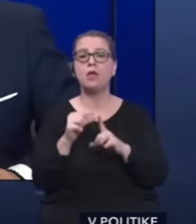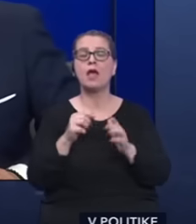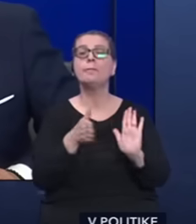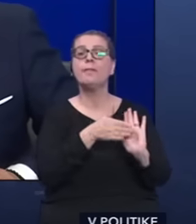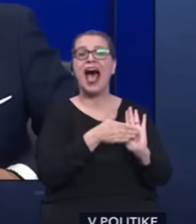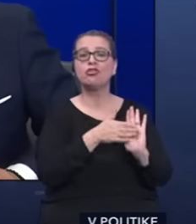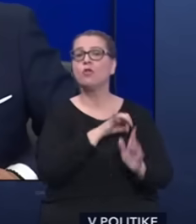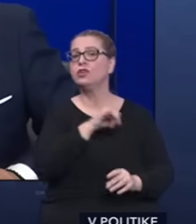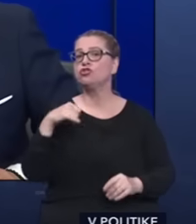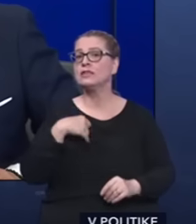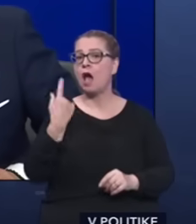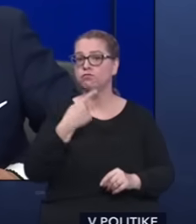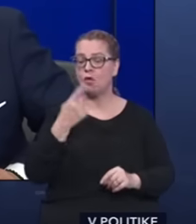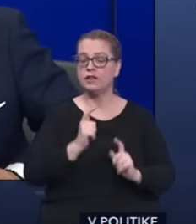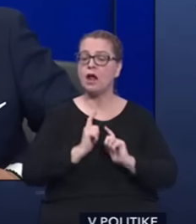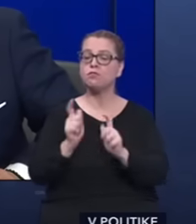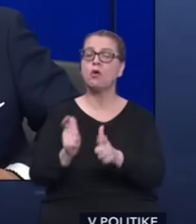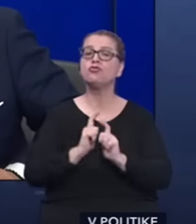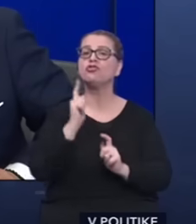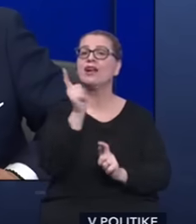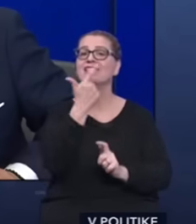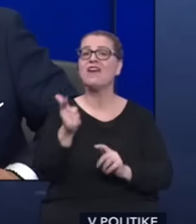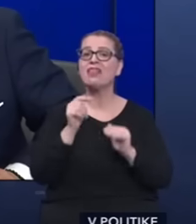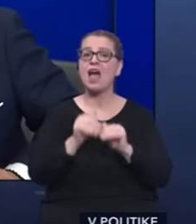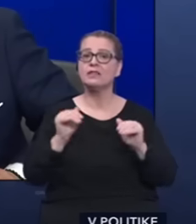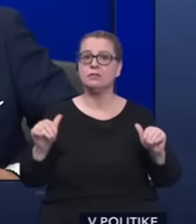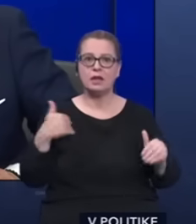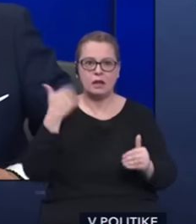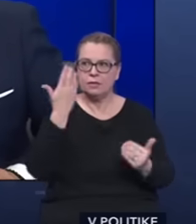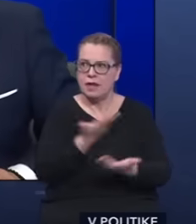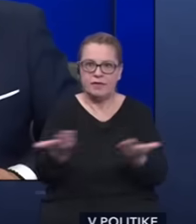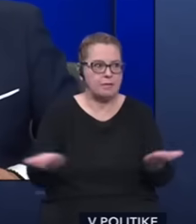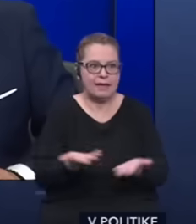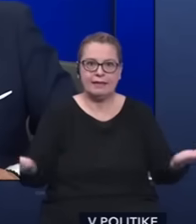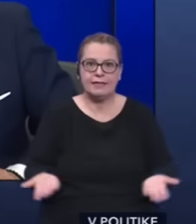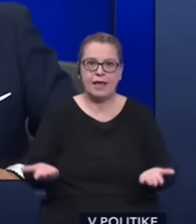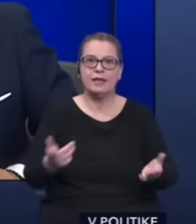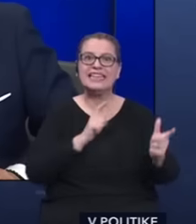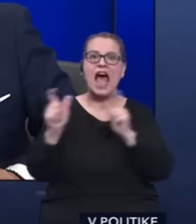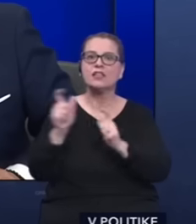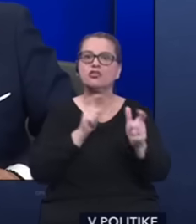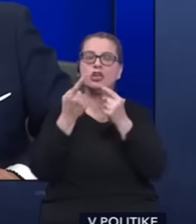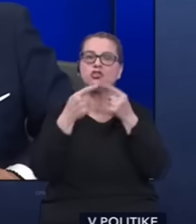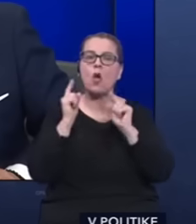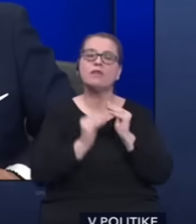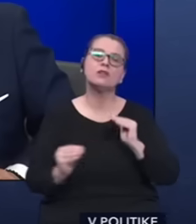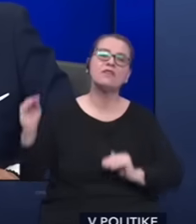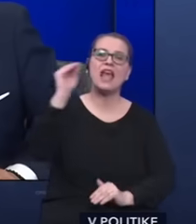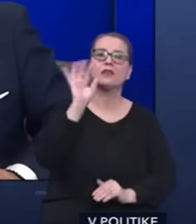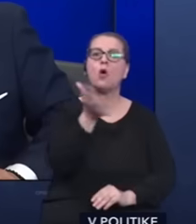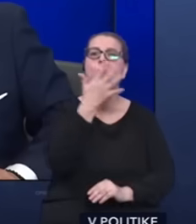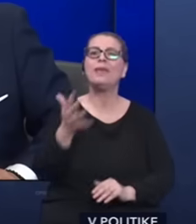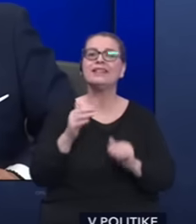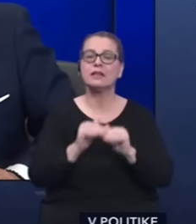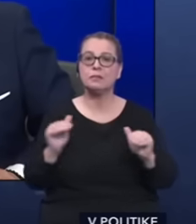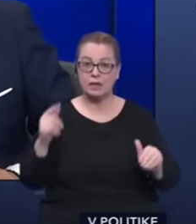Igor Matovič sám povedal, že požičal 12 miliard, ktoré dodnes nevieme, kde sú. Zadlžili ste Slovensko viac ako o 15